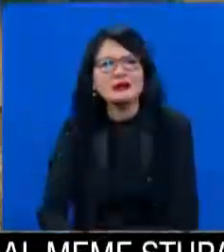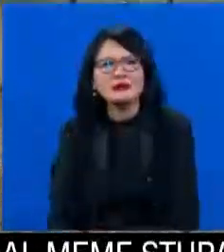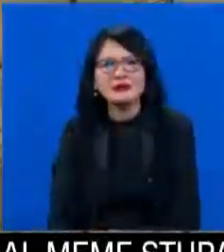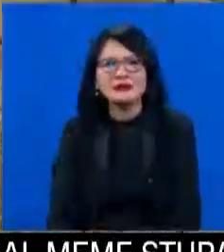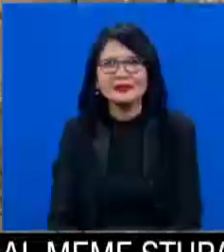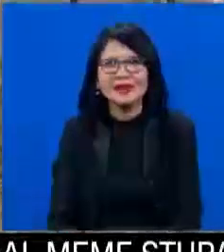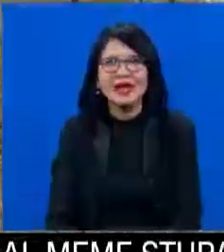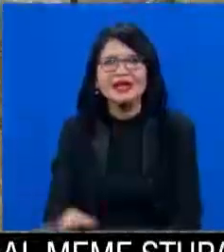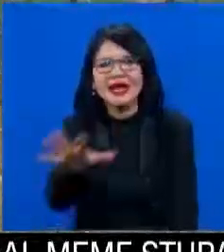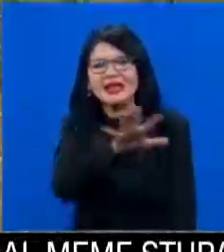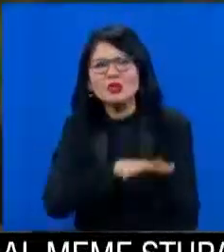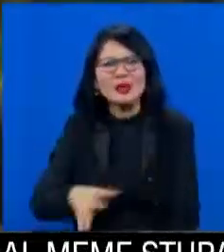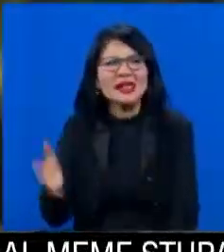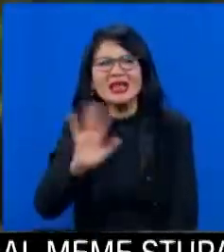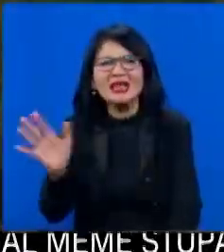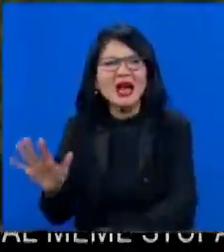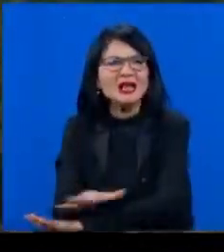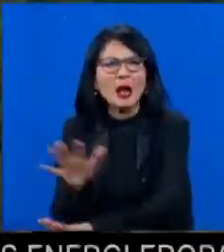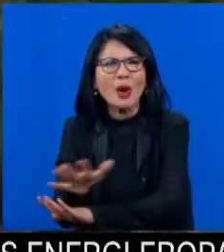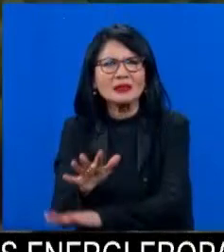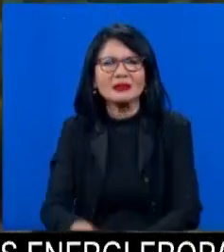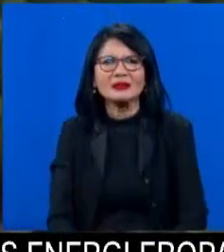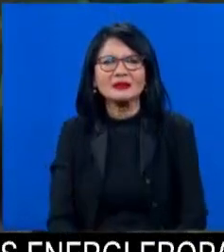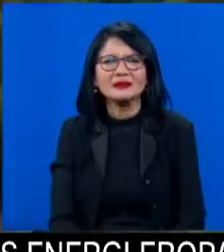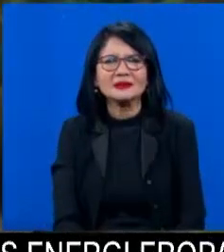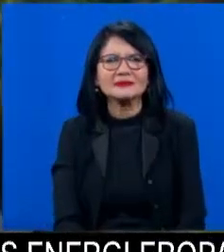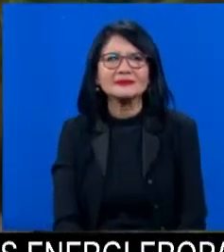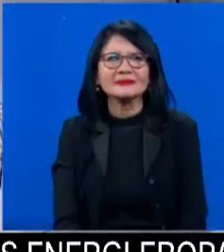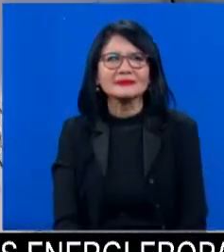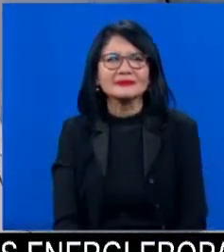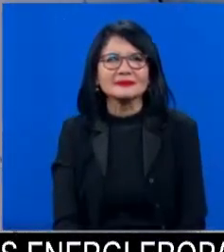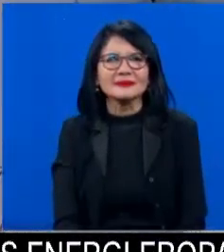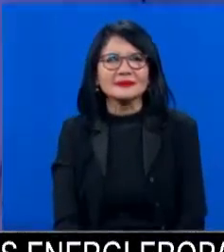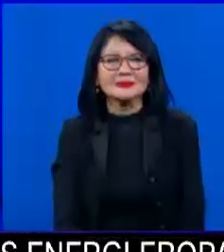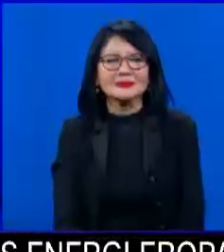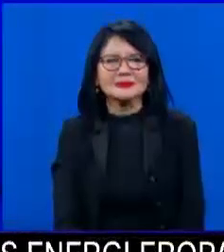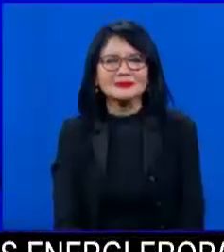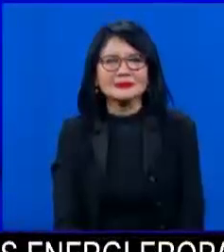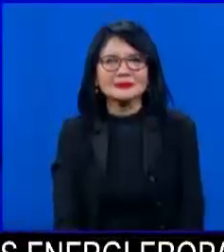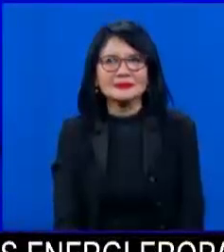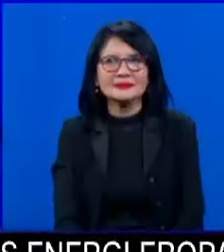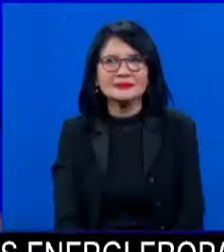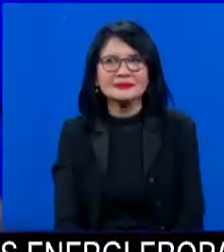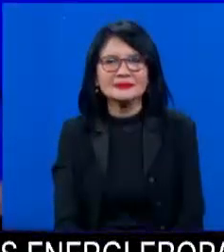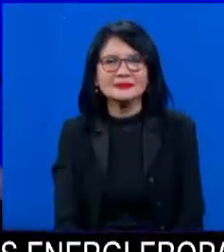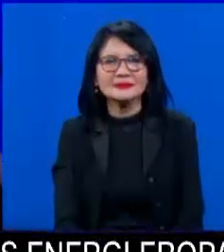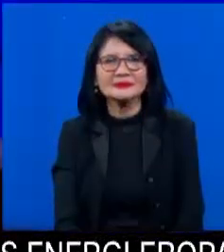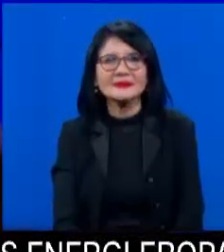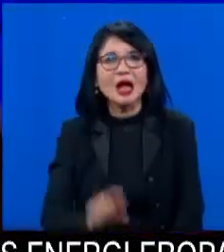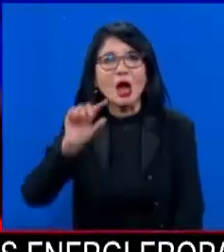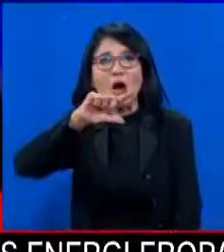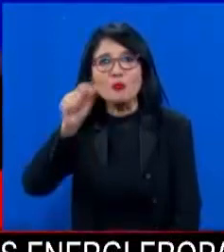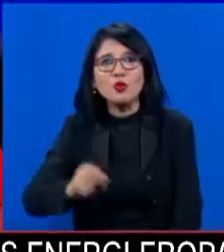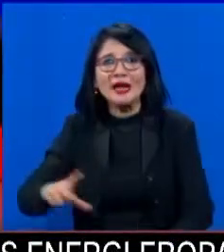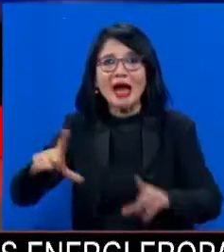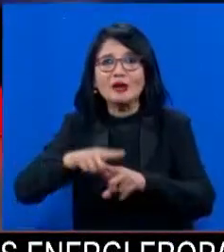dengan kondisi kurang terawat. Tim Liputan CNN Indonesia. Memasuki bulan Agustus, bermunculan